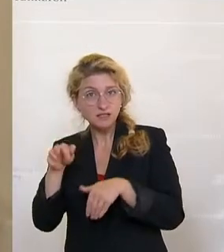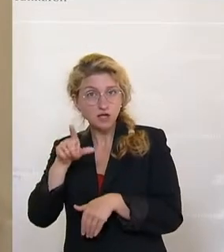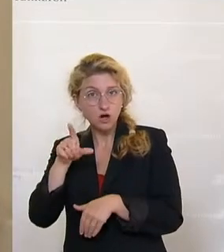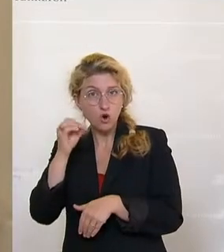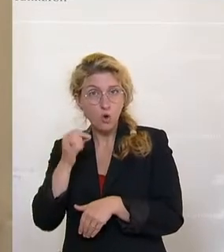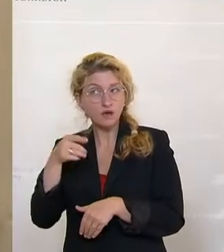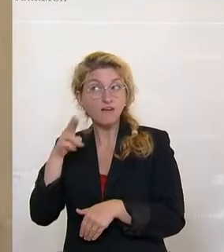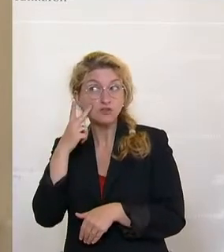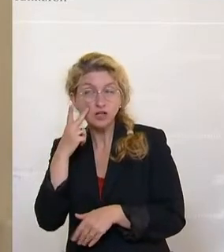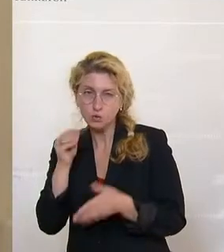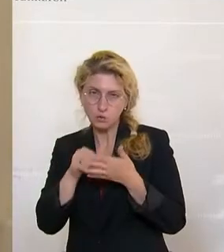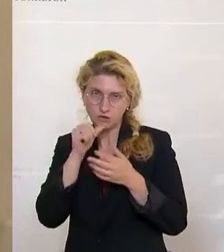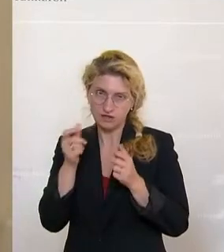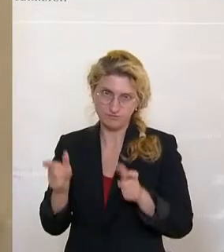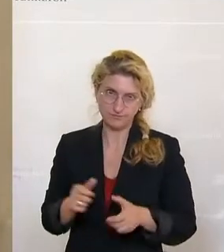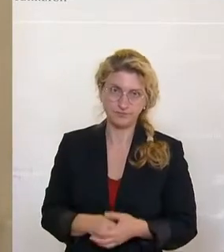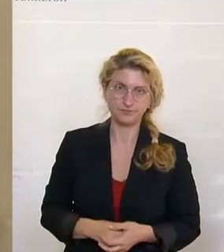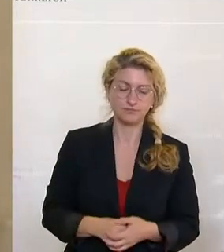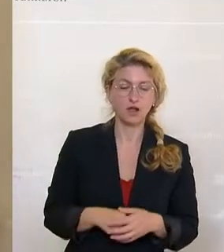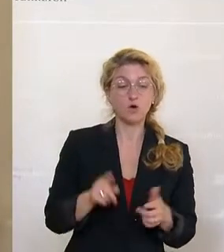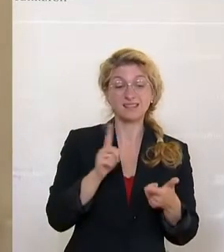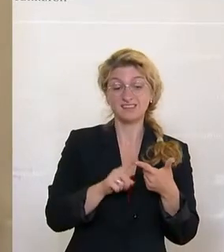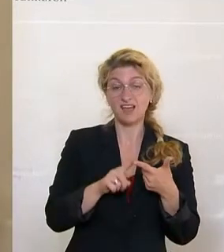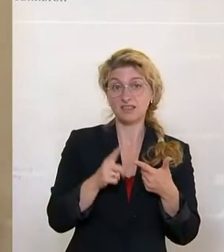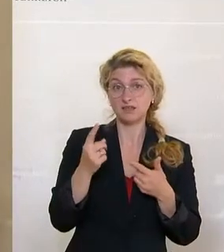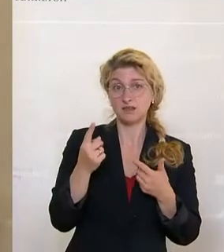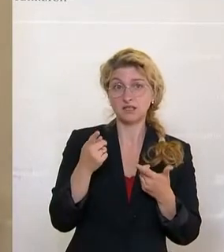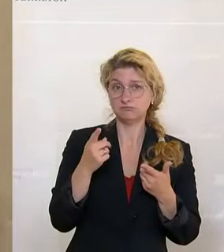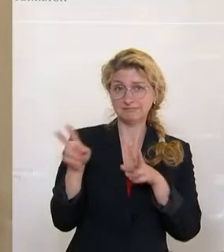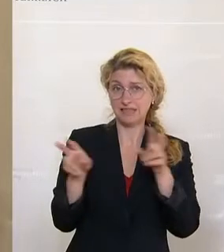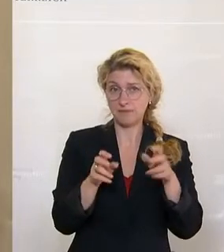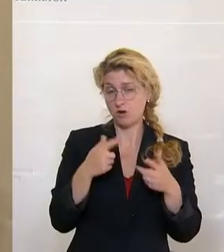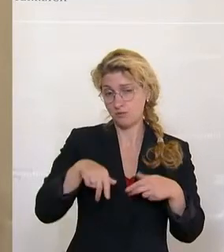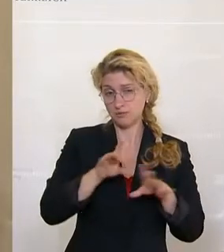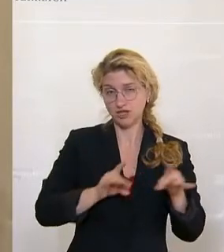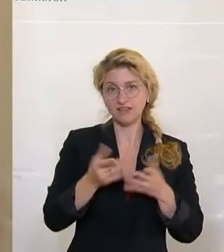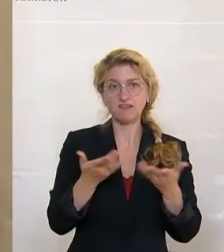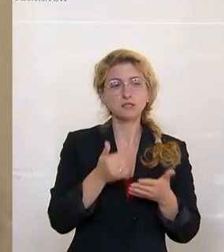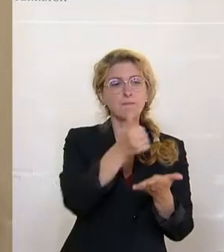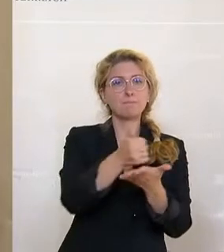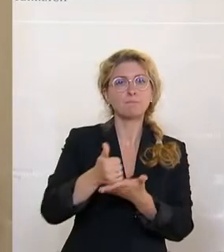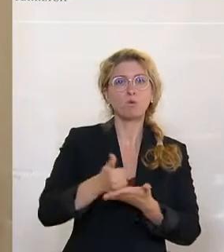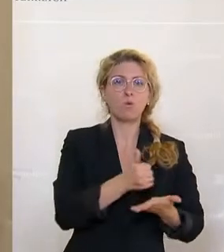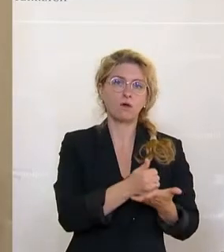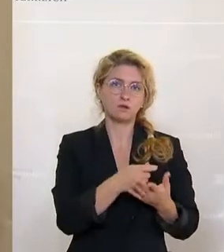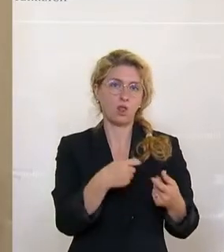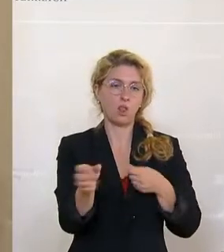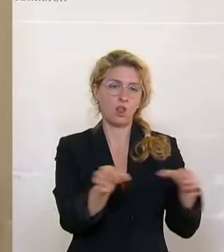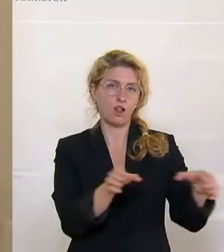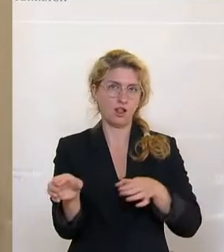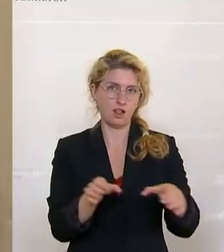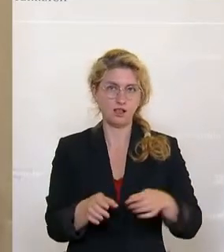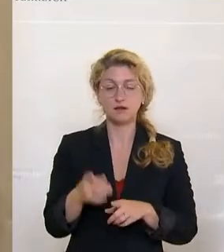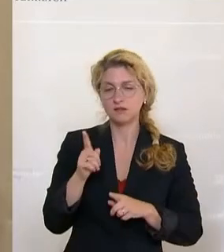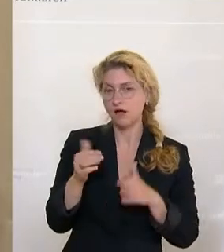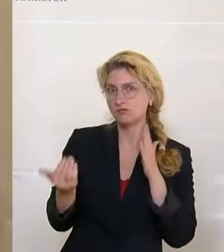Postenschacher war der zweite Punkt, der uns beschäftigt hat. Und da kam es wirklich statt zu neuen, guten, neuen stilartigen